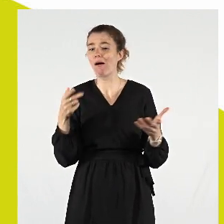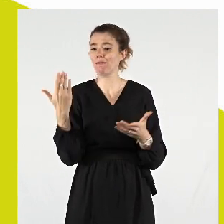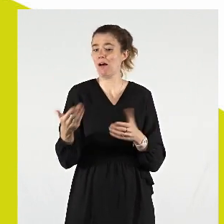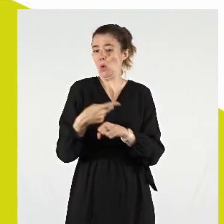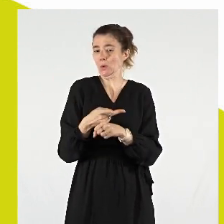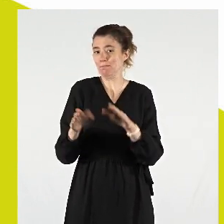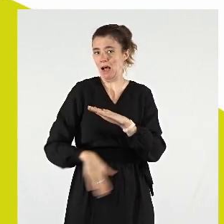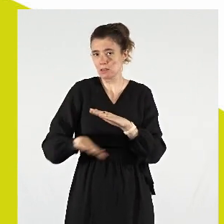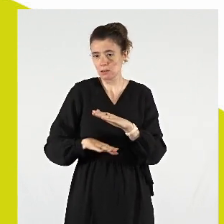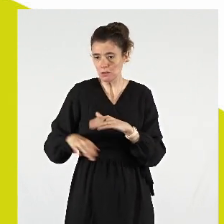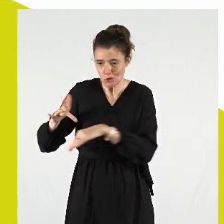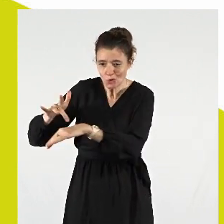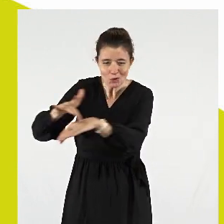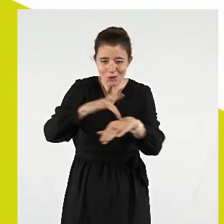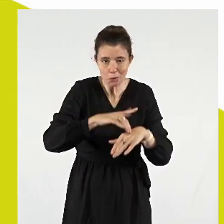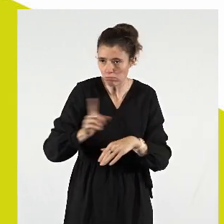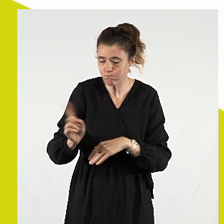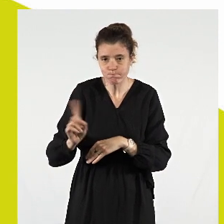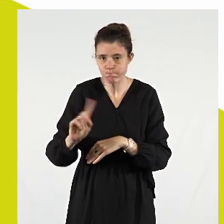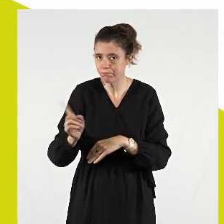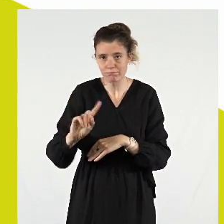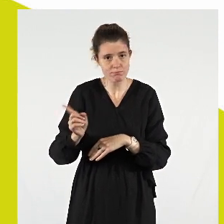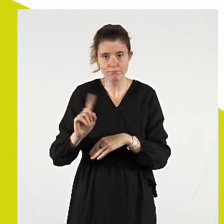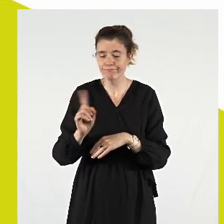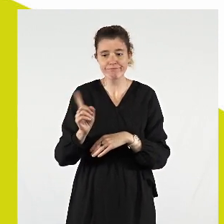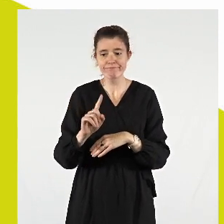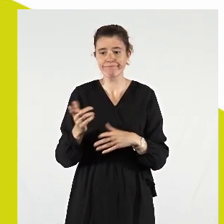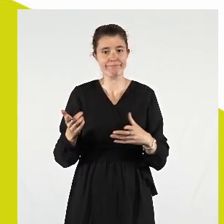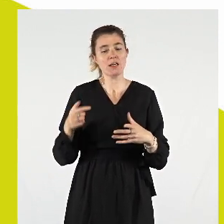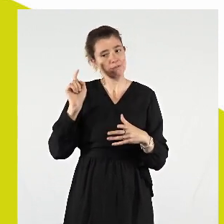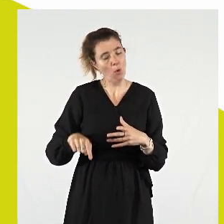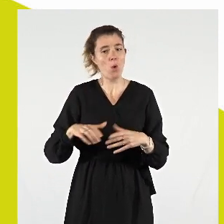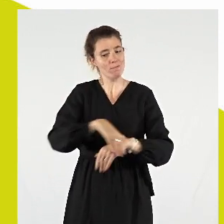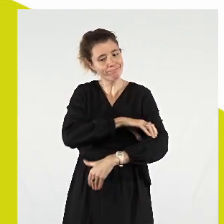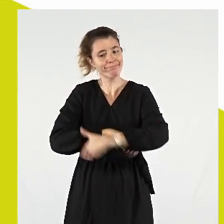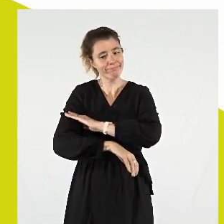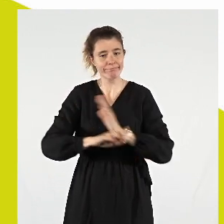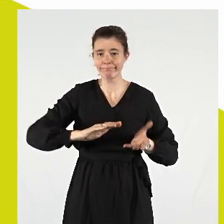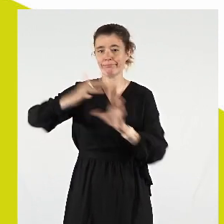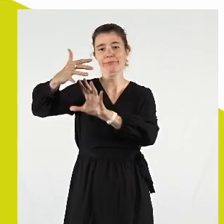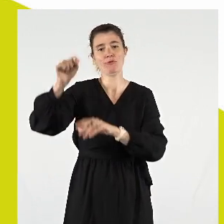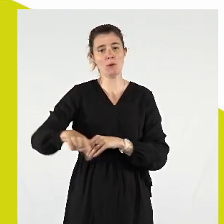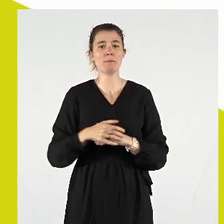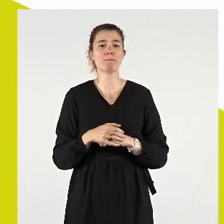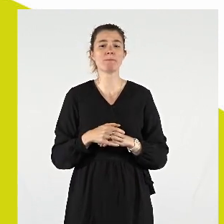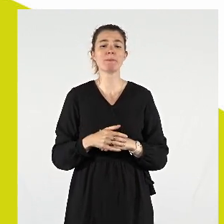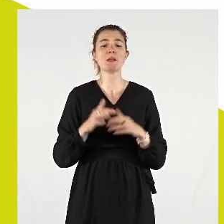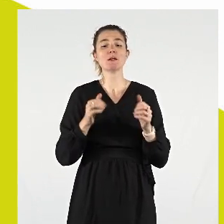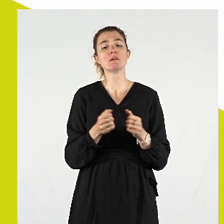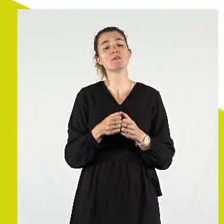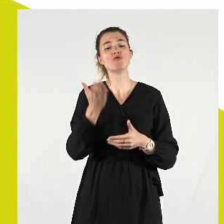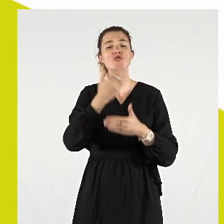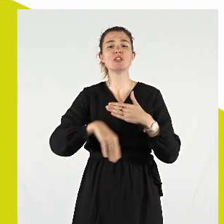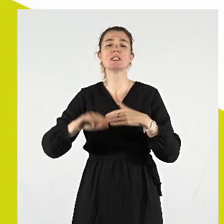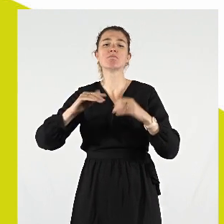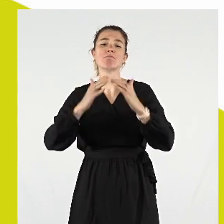n'est pas accompli dans le secteur et c'est quelque chose qui doit franchement évoluer. La question du taux d'encadrement dans les EHPAD est un